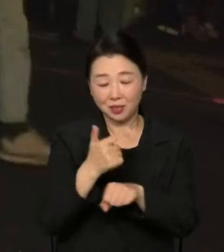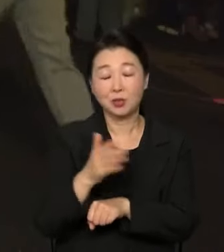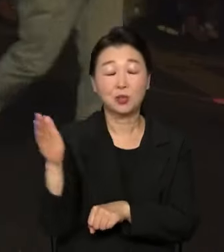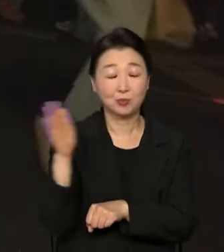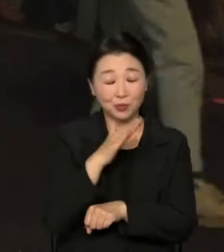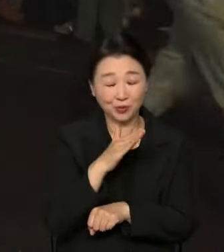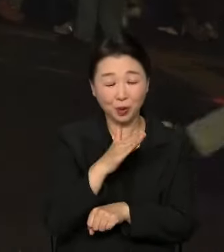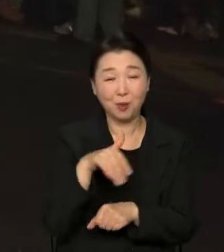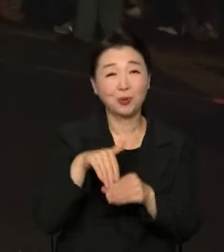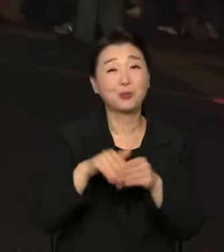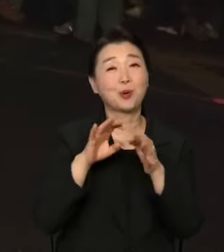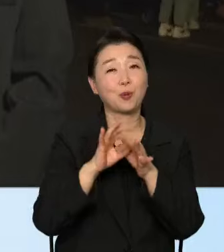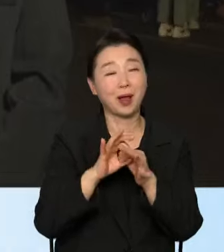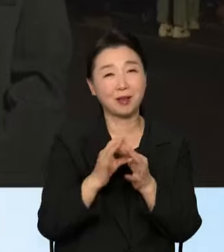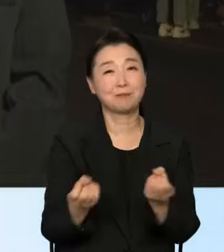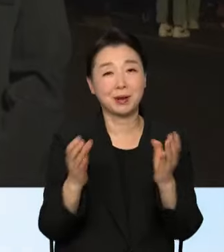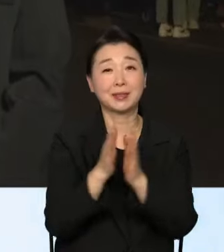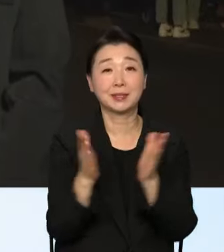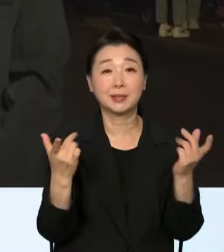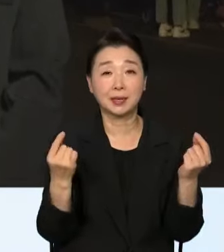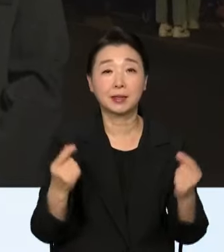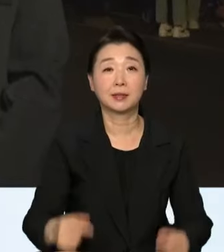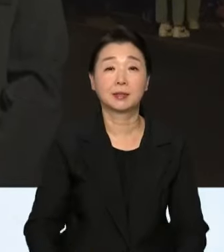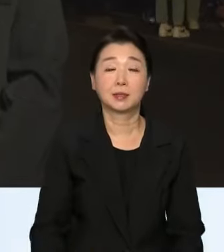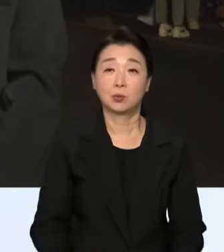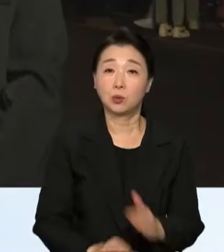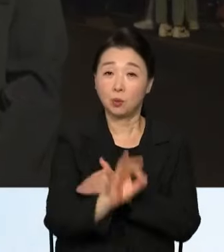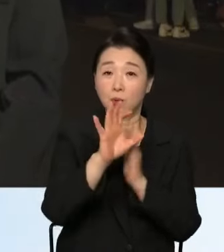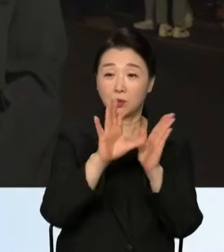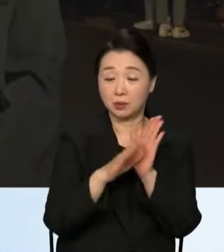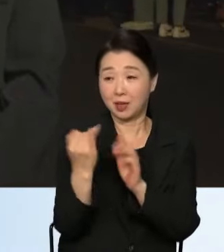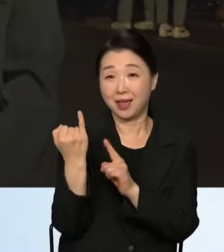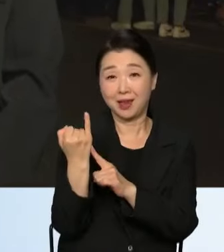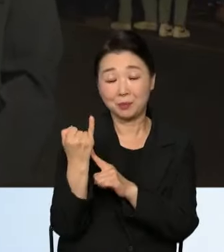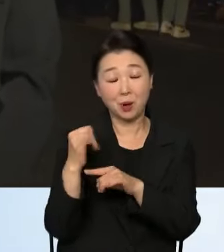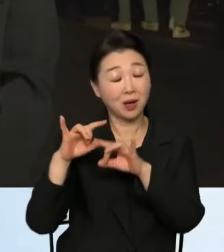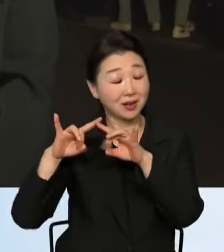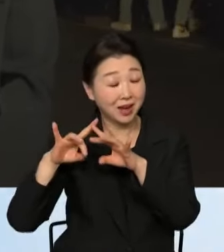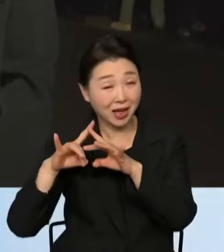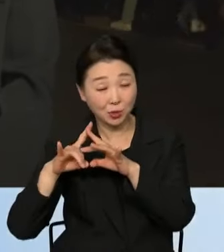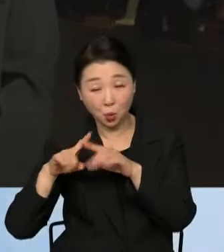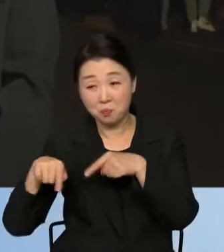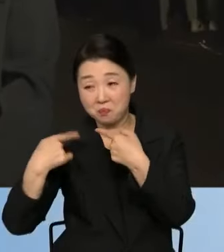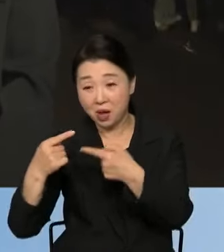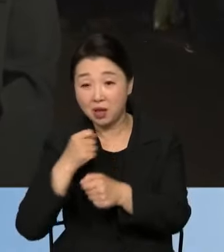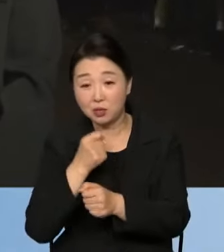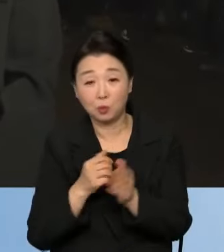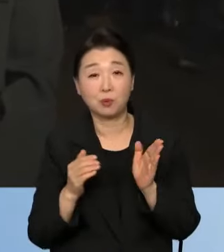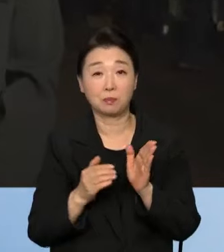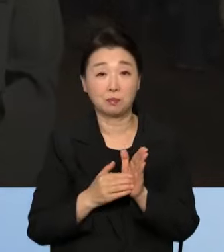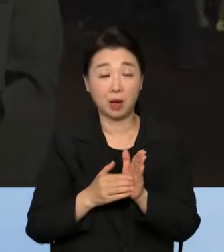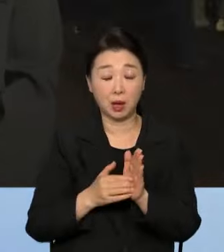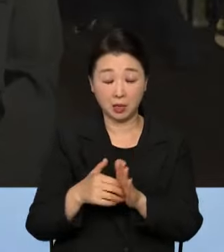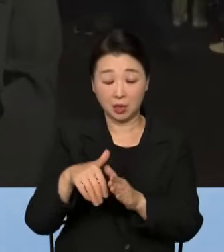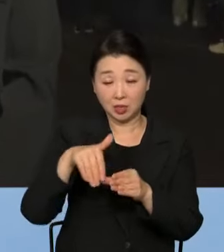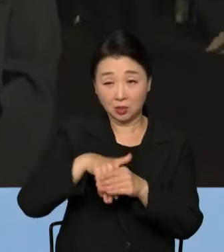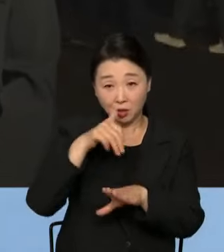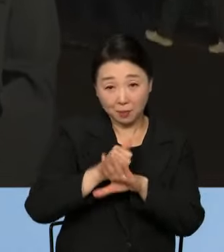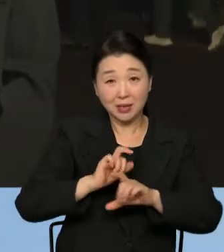시작됩니다. 네, 오늘 오전에 해리스 후보가 라디오 일정 갔다면 선거 마지막 날까지도 유세에 나선